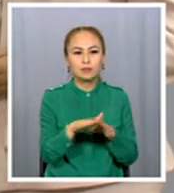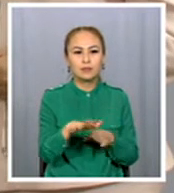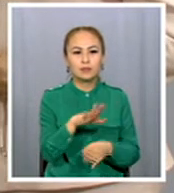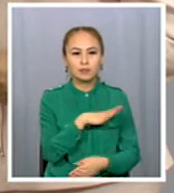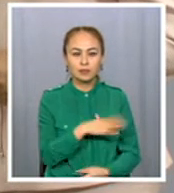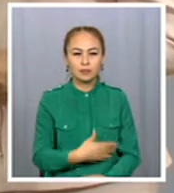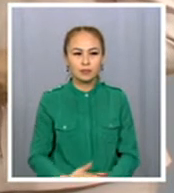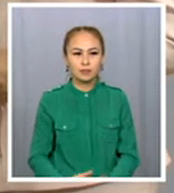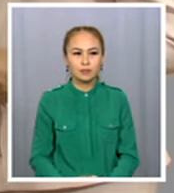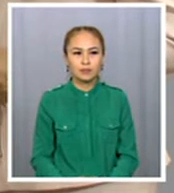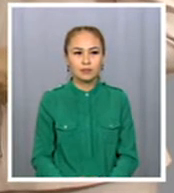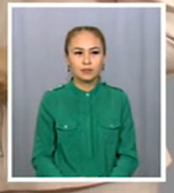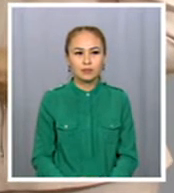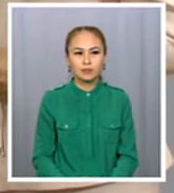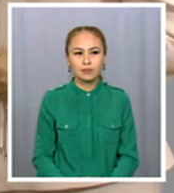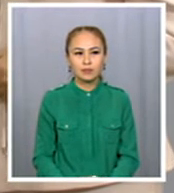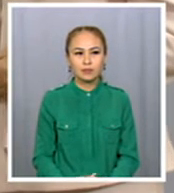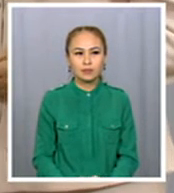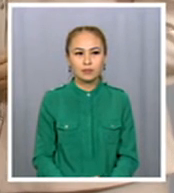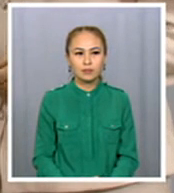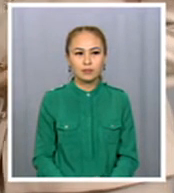заданием.